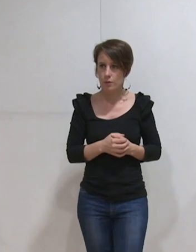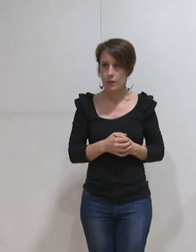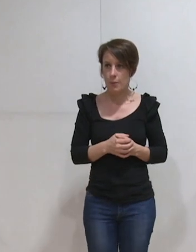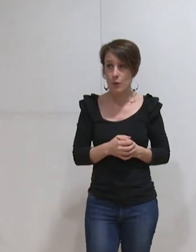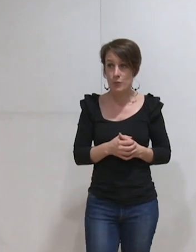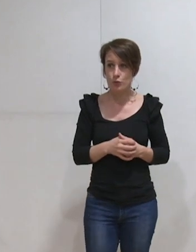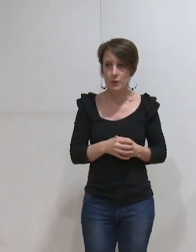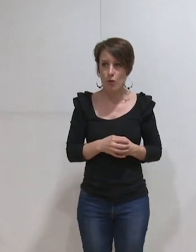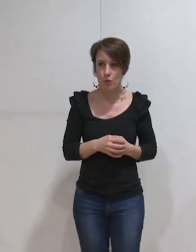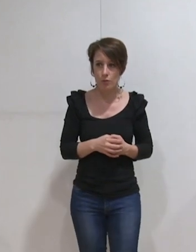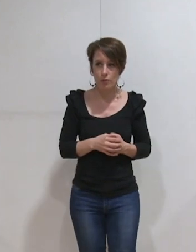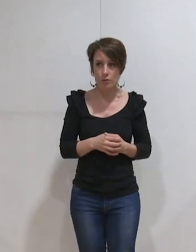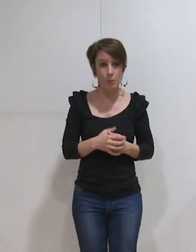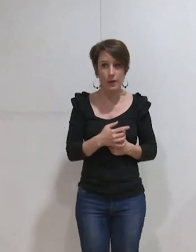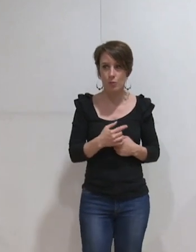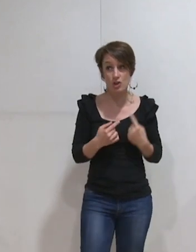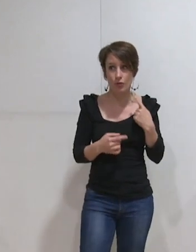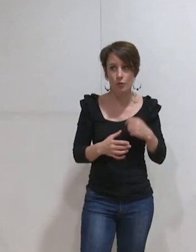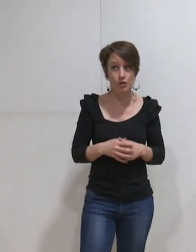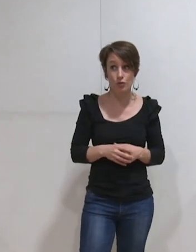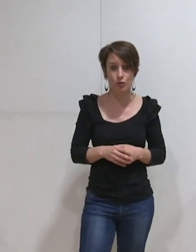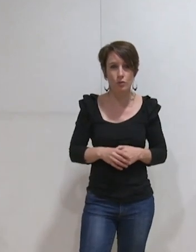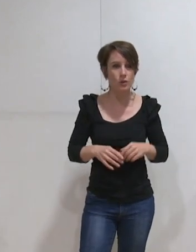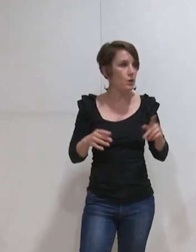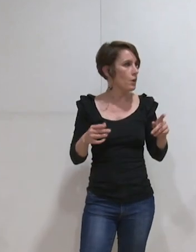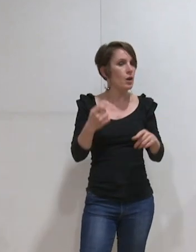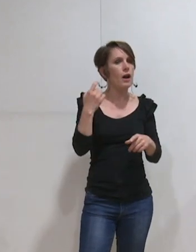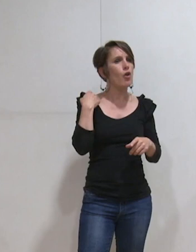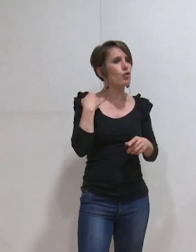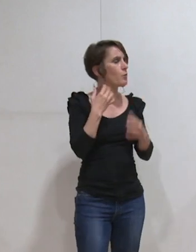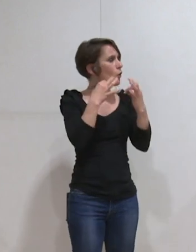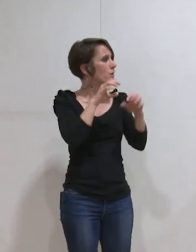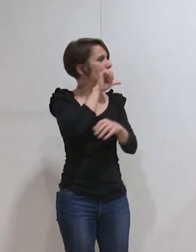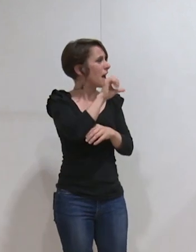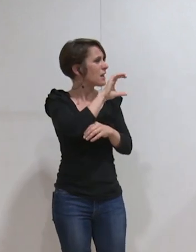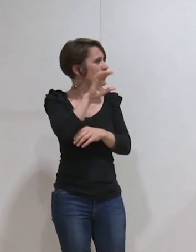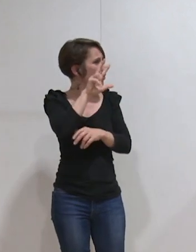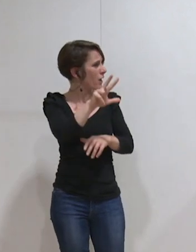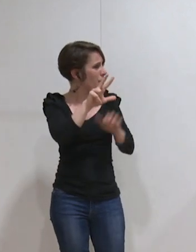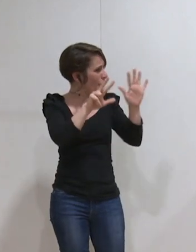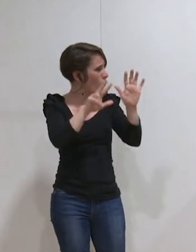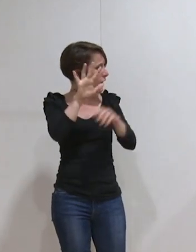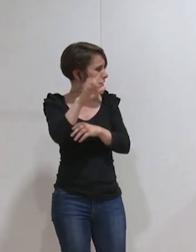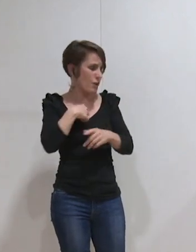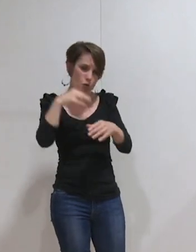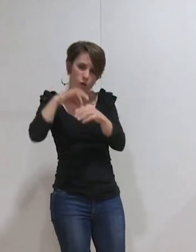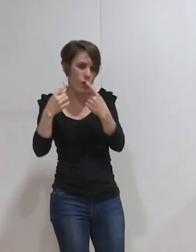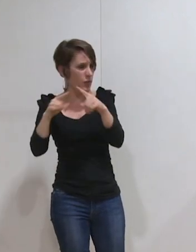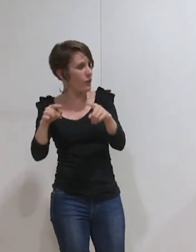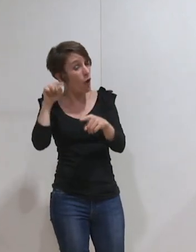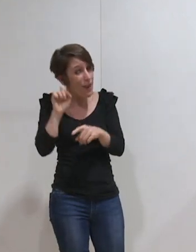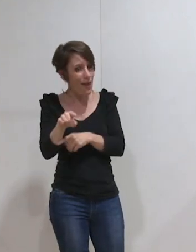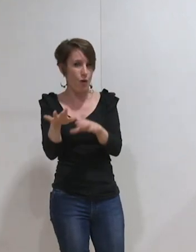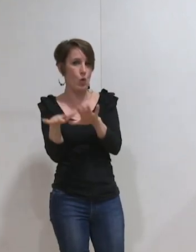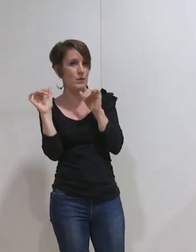nouveau parking à la ville neuve c'est le numéro 10A 185 d'accord pour lequel vous vous votez qu vous ABZ